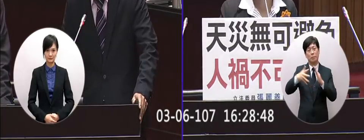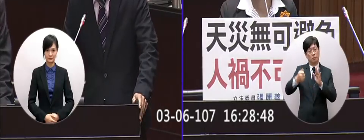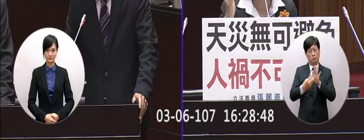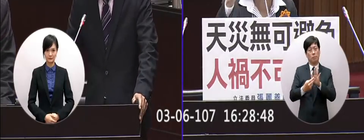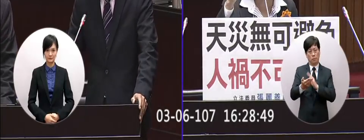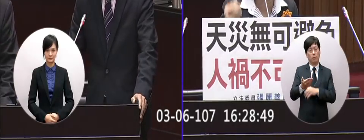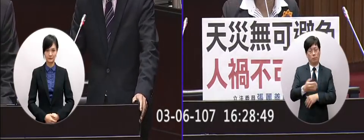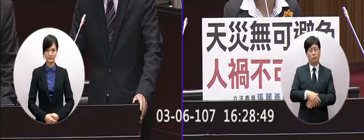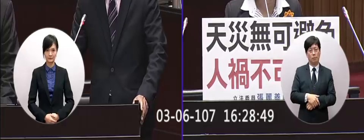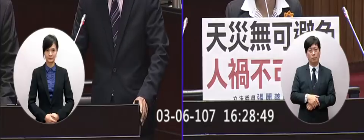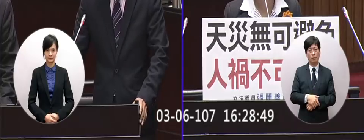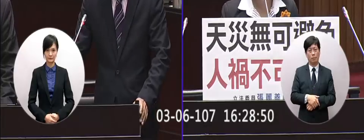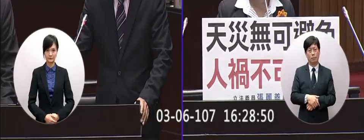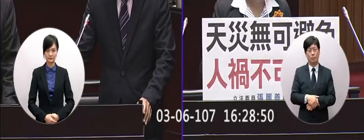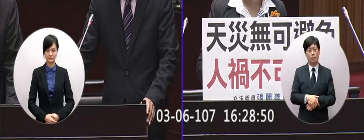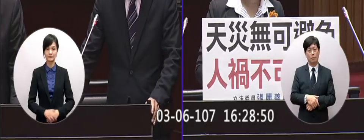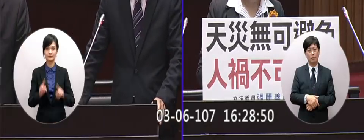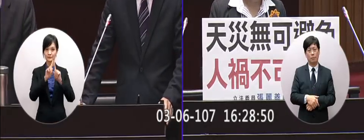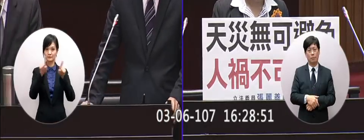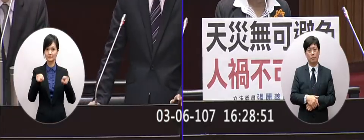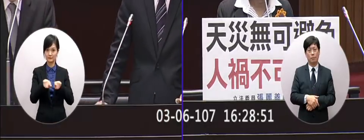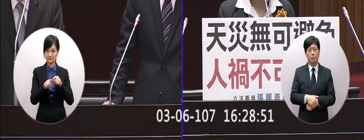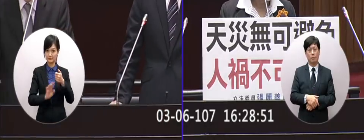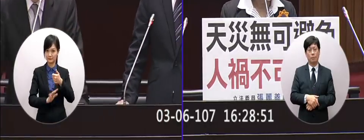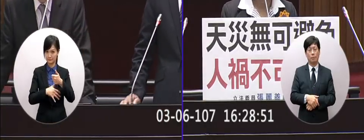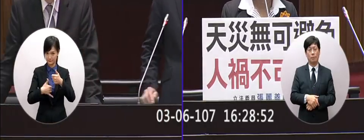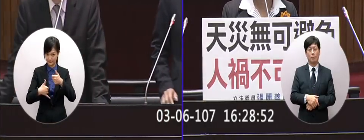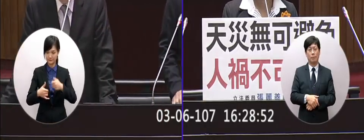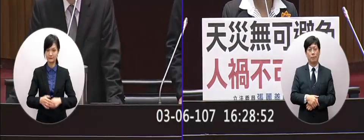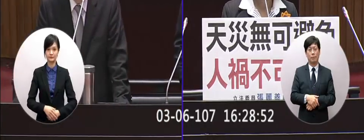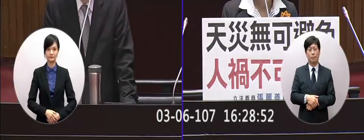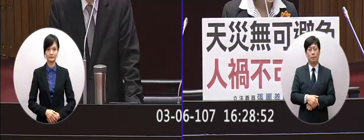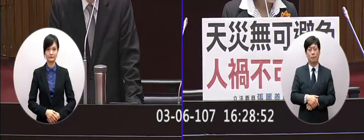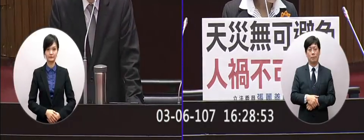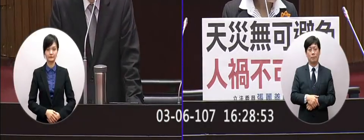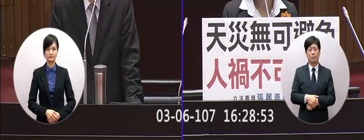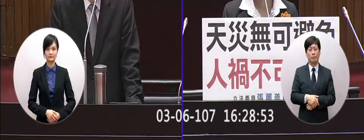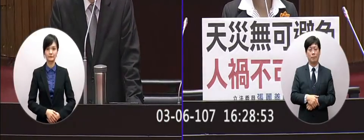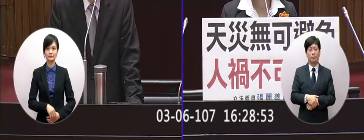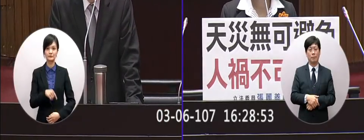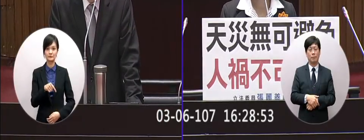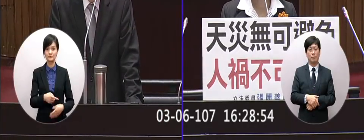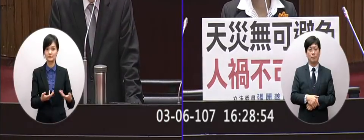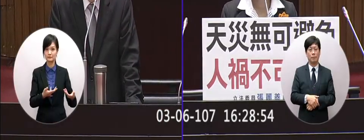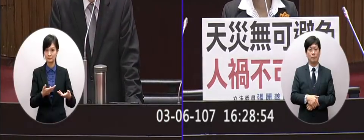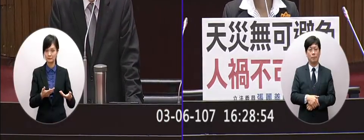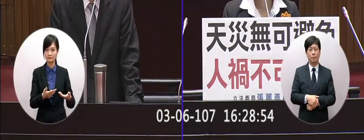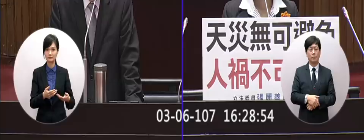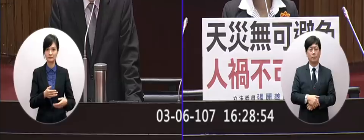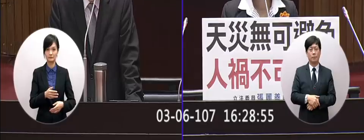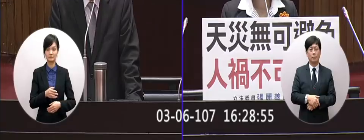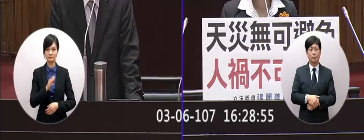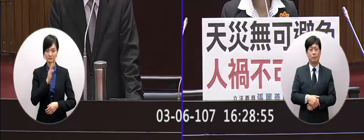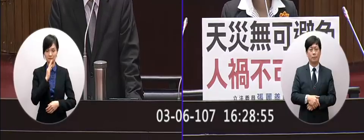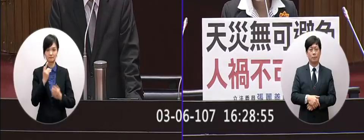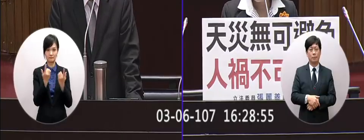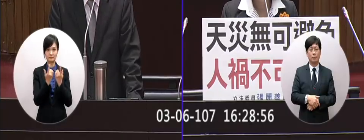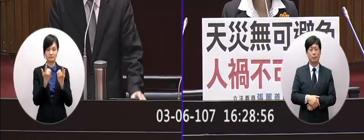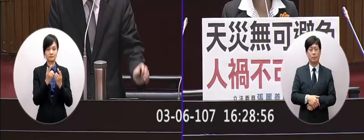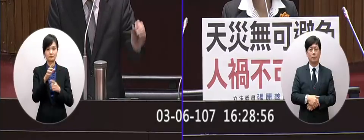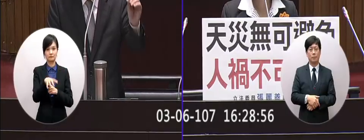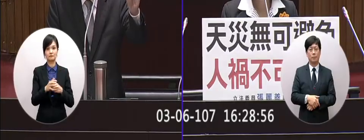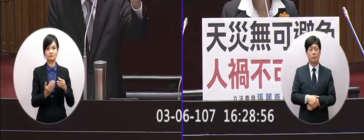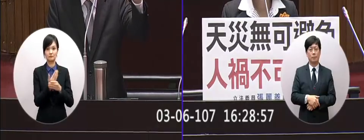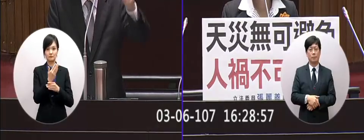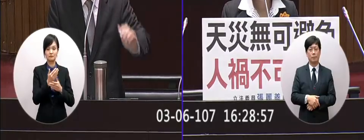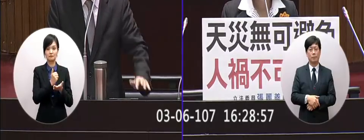来说，院长说话。 这个张委员哈，其实这个是属于台北农产运销公司，他